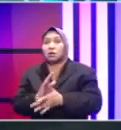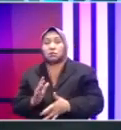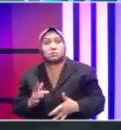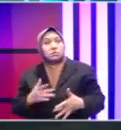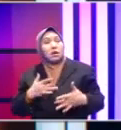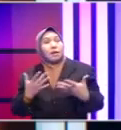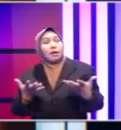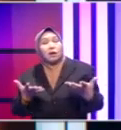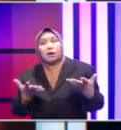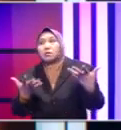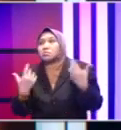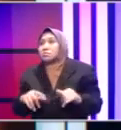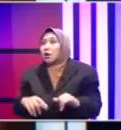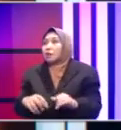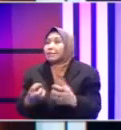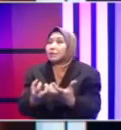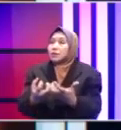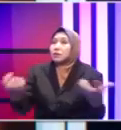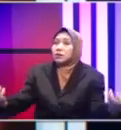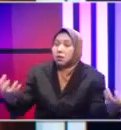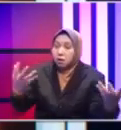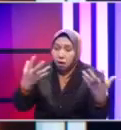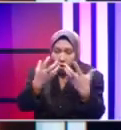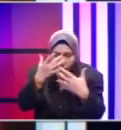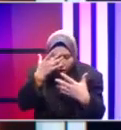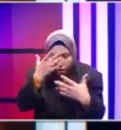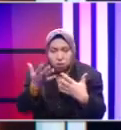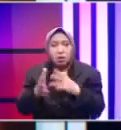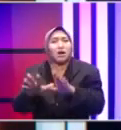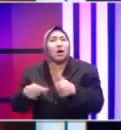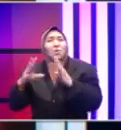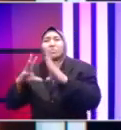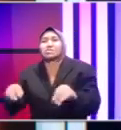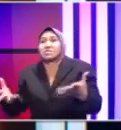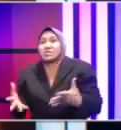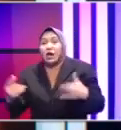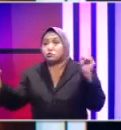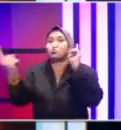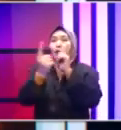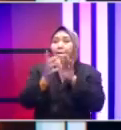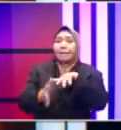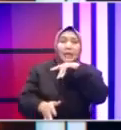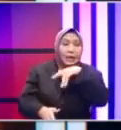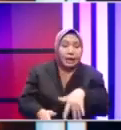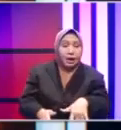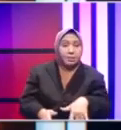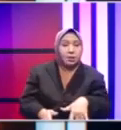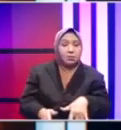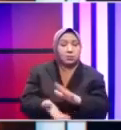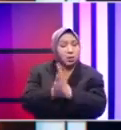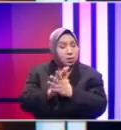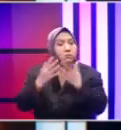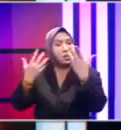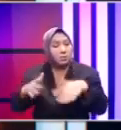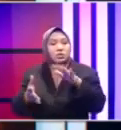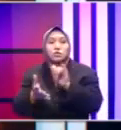perasaannya di pergi berjumpa dengan nabi salam mengharapkan ada penyelesaian disitu kan watasytaki illallah kan kemudian